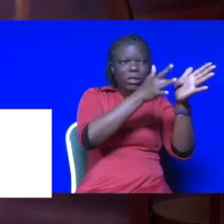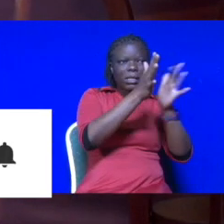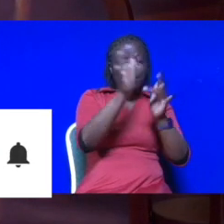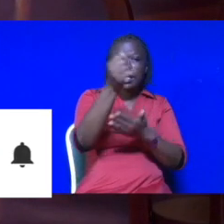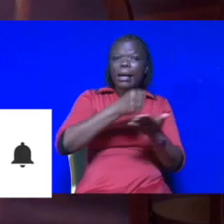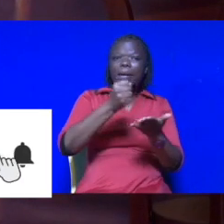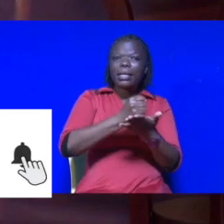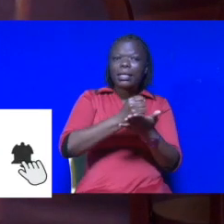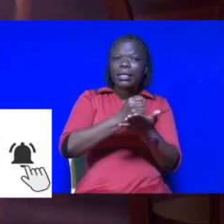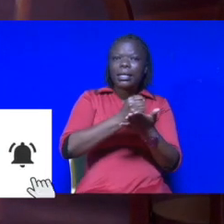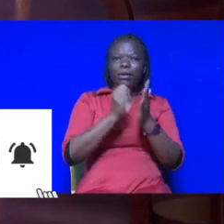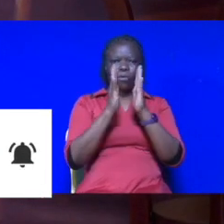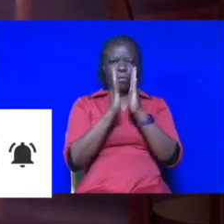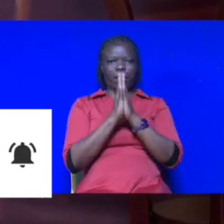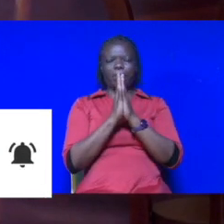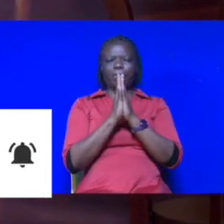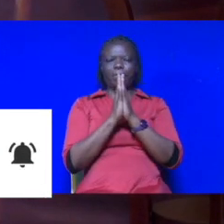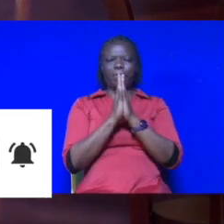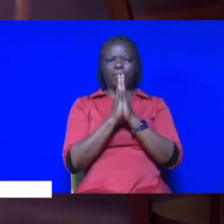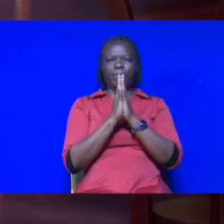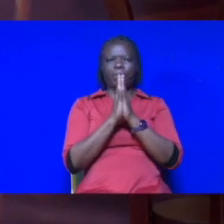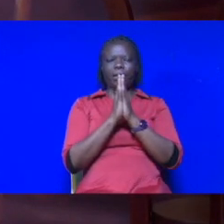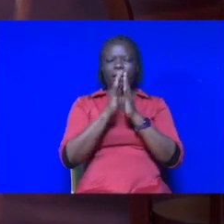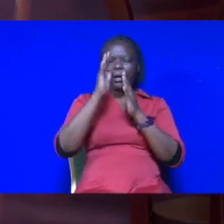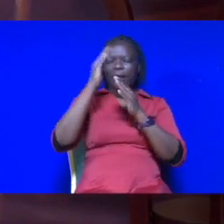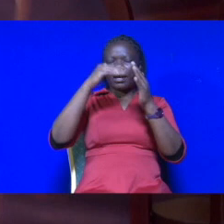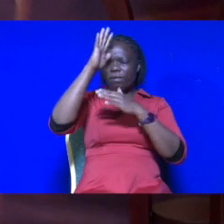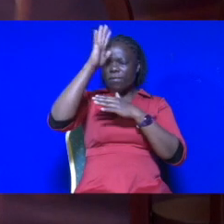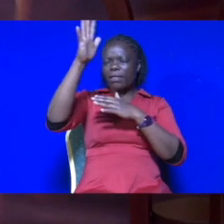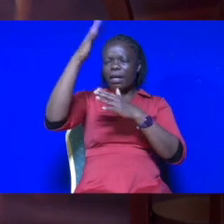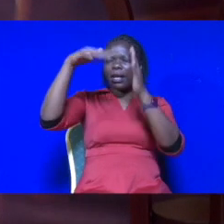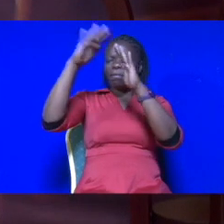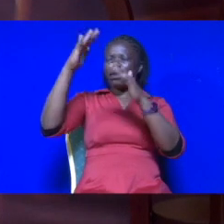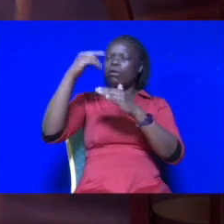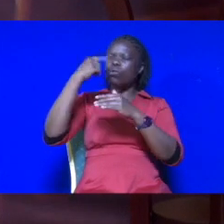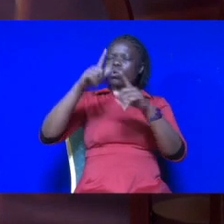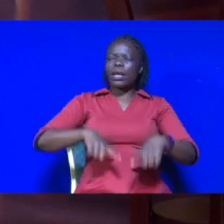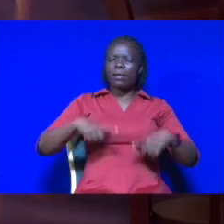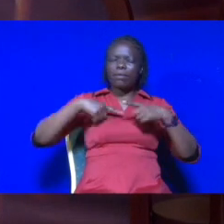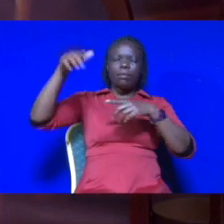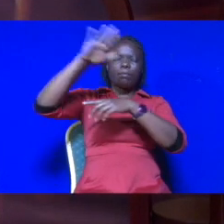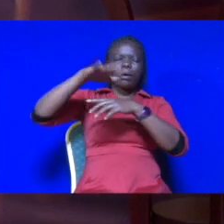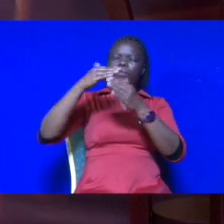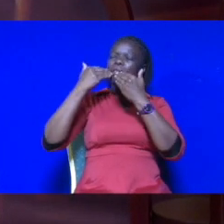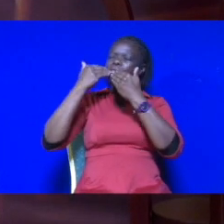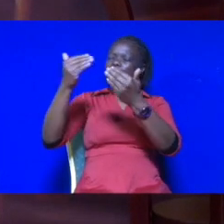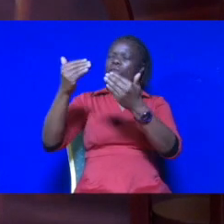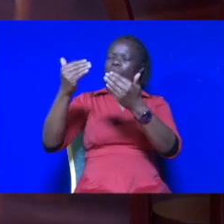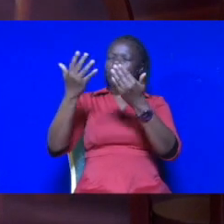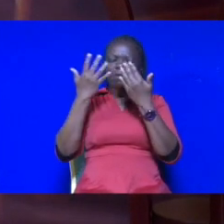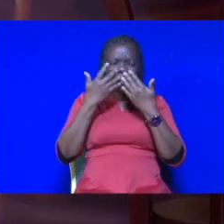Amen. Amen. Tuamini na tuombe. Mungu Baba ushie mahali pa juu, nasema ni asante, umetusaidia